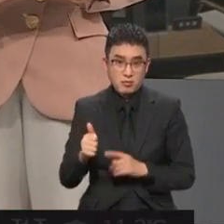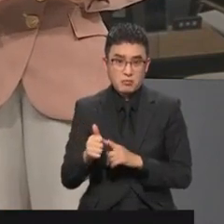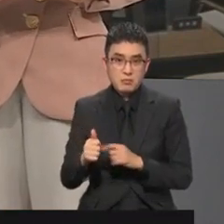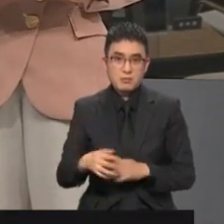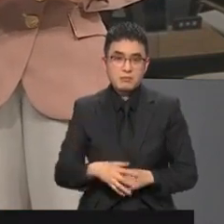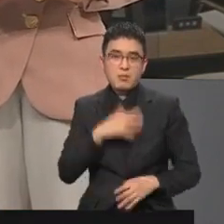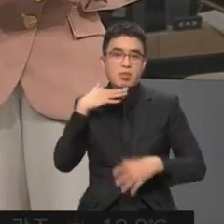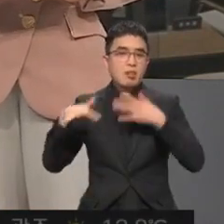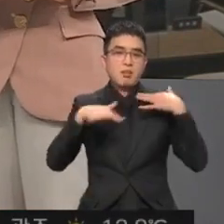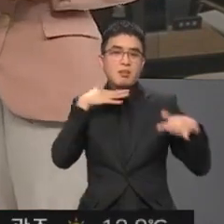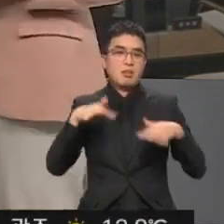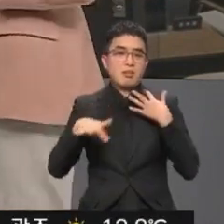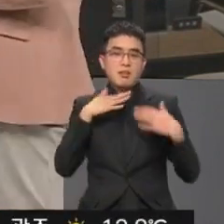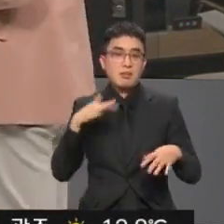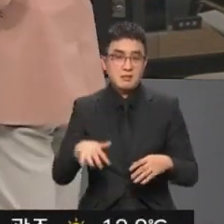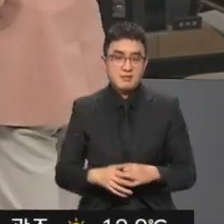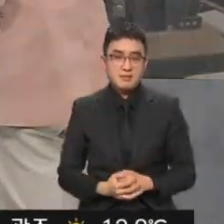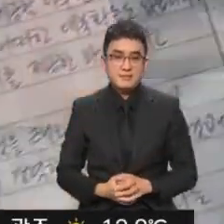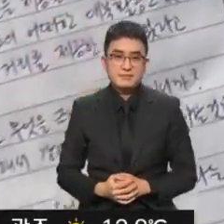혐의를 부인했습니다.